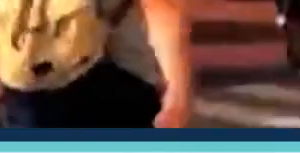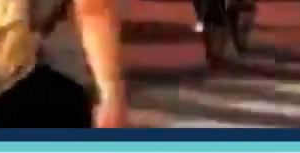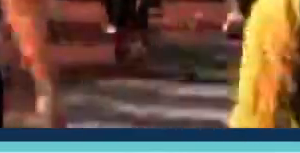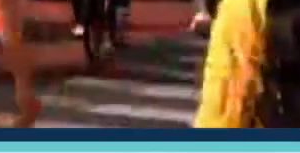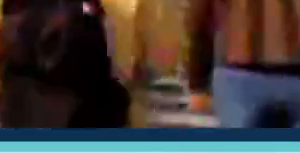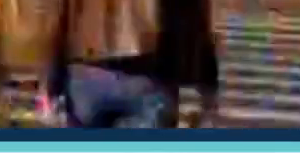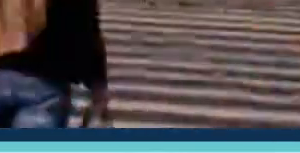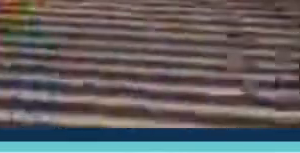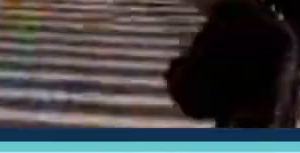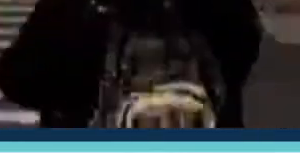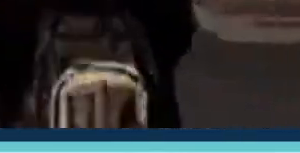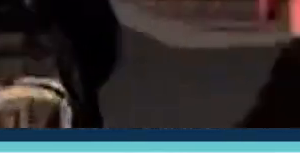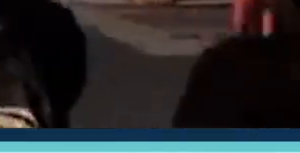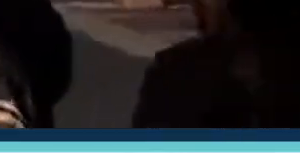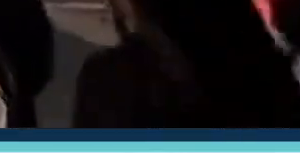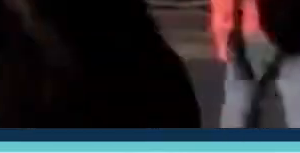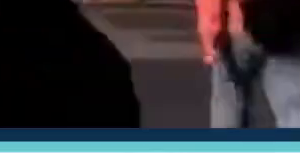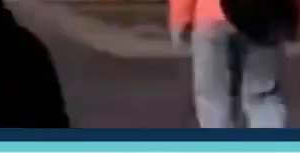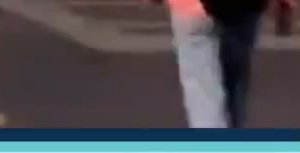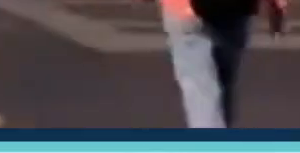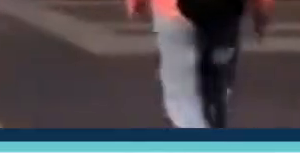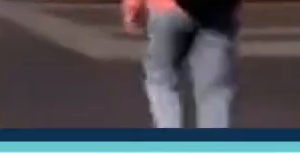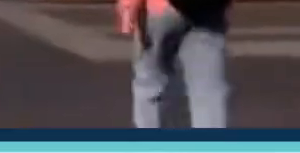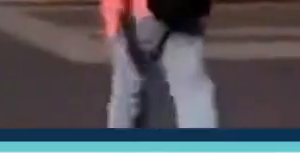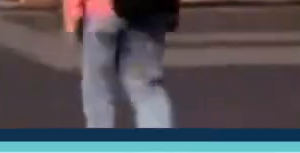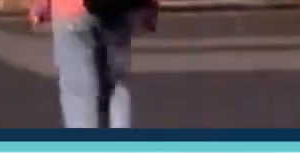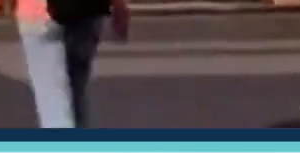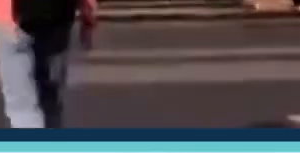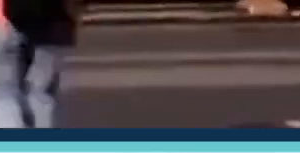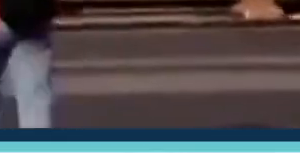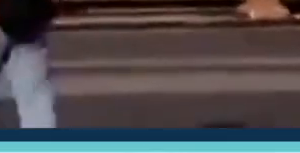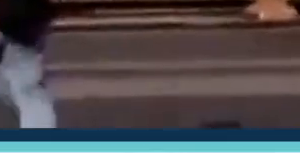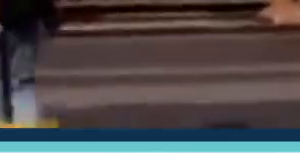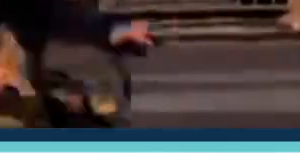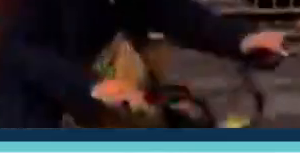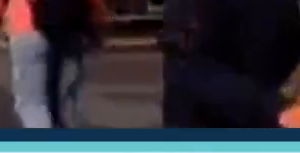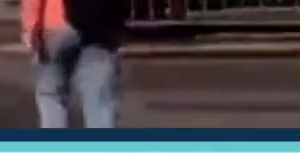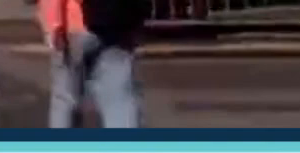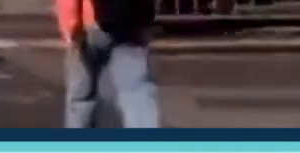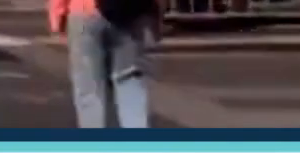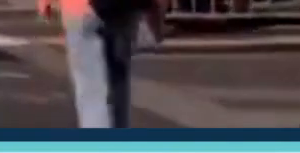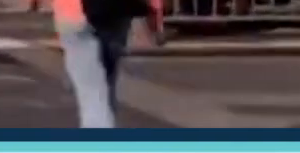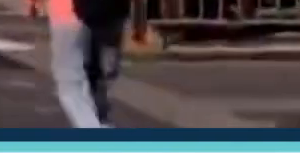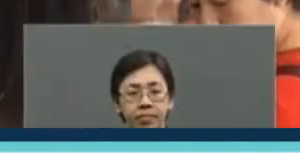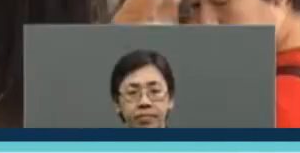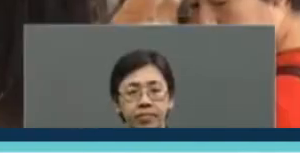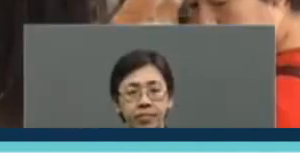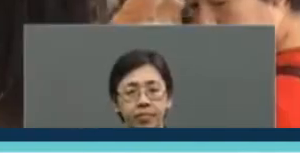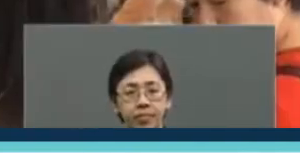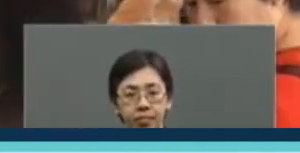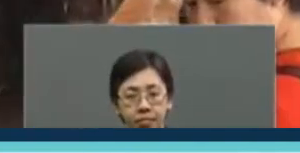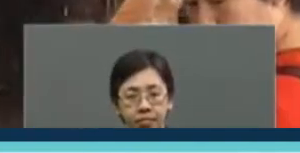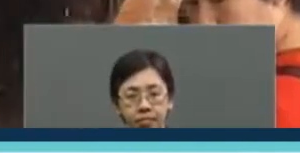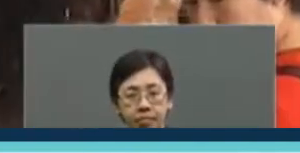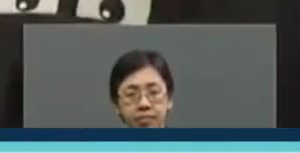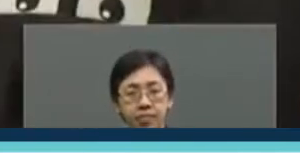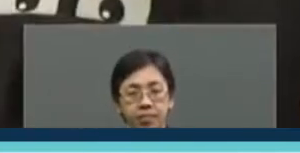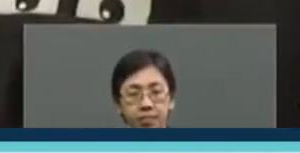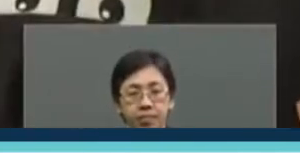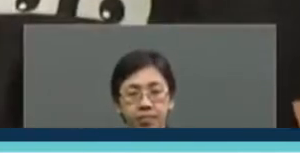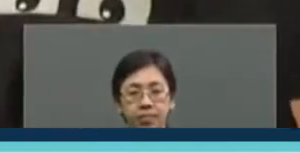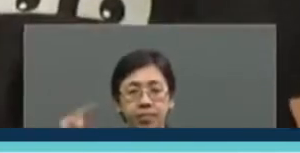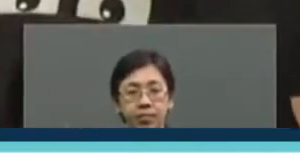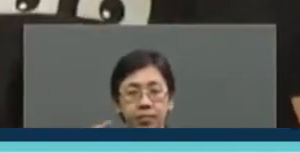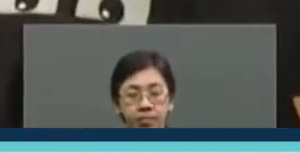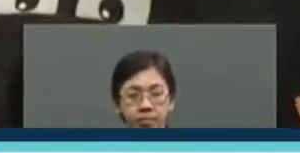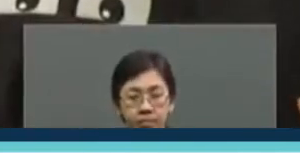ส่งผลให้ยอดค้นหาเที่ยวบินเส้นทางเซี่ยงไฮ้กรุงเทพและปักกิ่งกรุงเทพเพิ่มขึ้นมากกว่า40%ทั้งนี้นโยบายนี้จะ